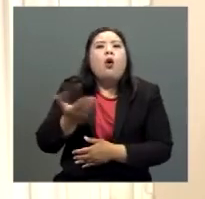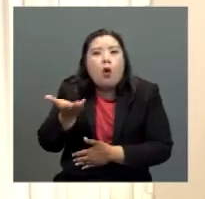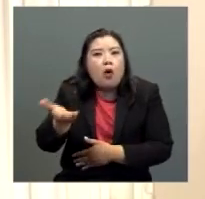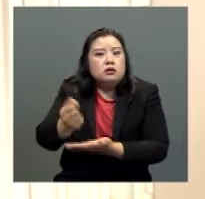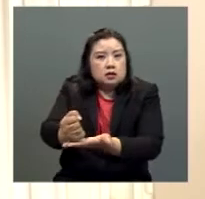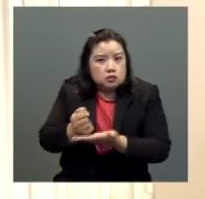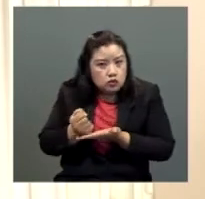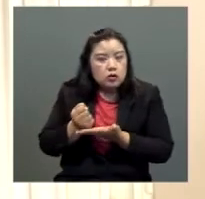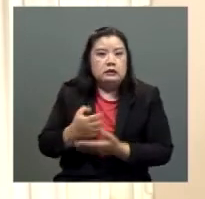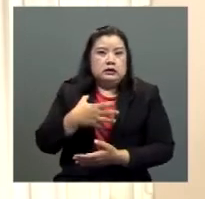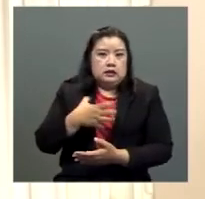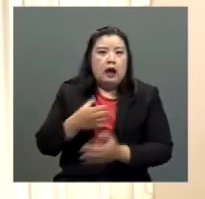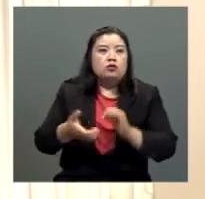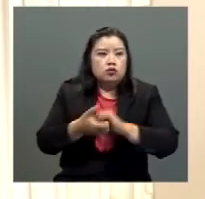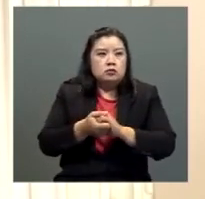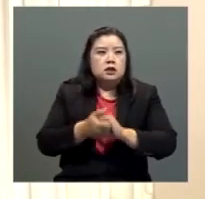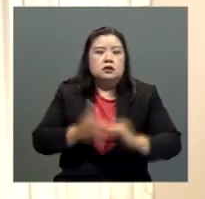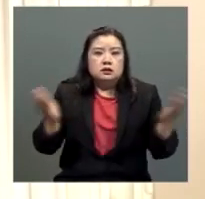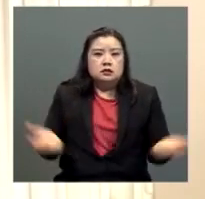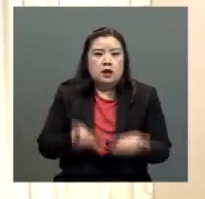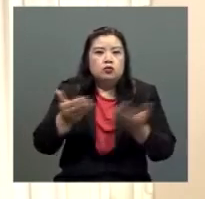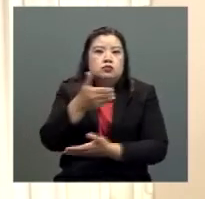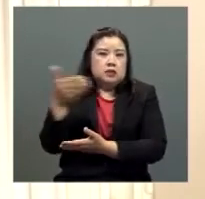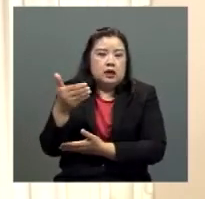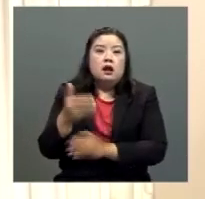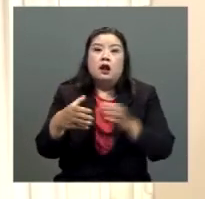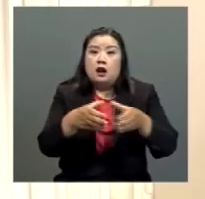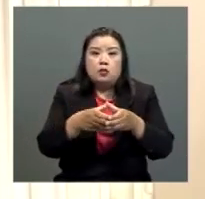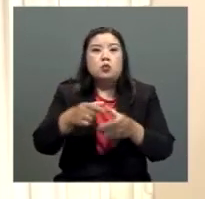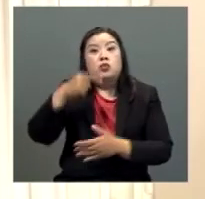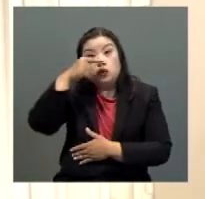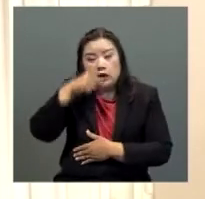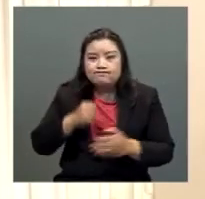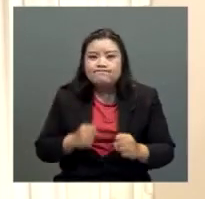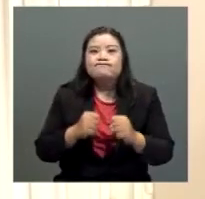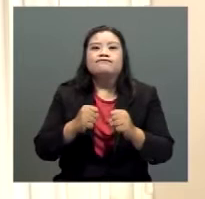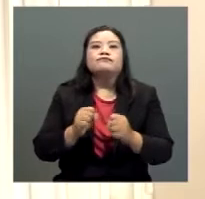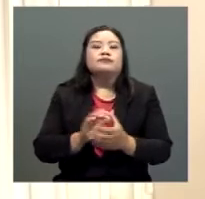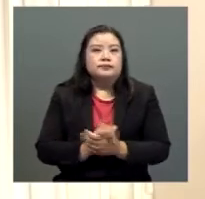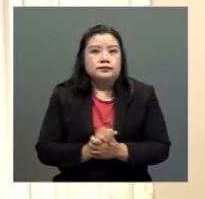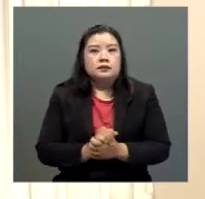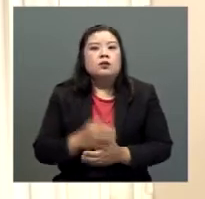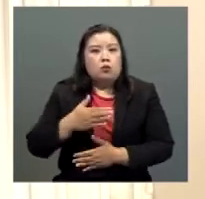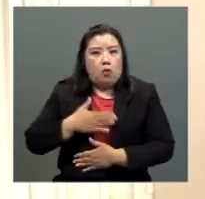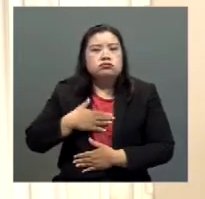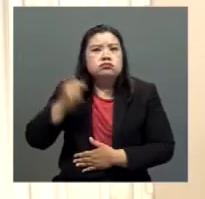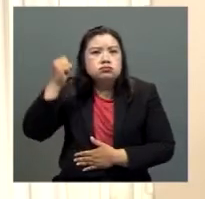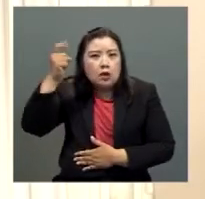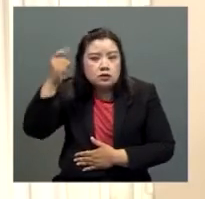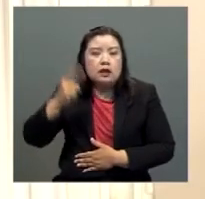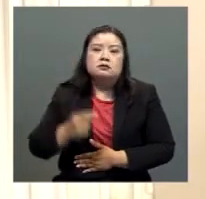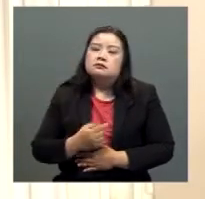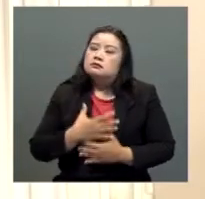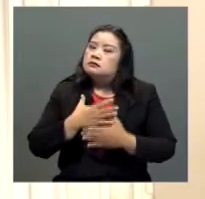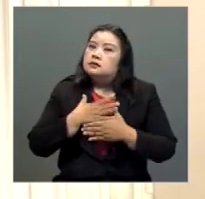ญในการร่วมกันช่วยเหลือประเทศและร่วมเป็นทีมประเทศไทยด้วยกันกับเราด้วยนะครับผมเข้าใจและซาบซึ้ง